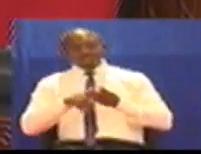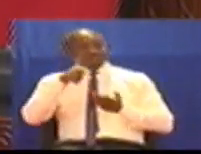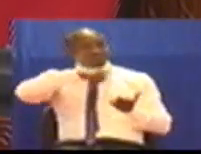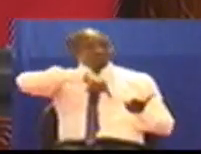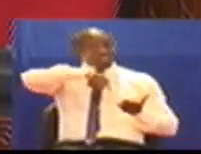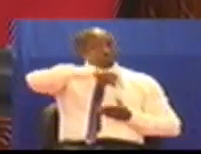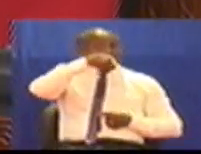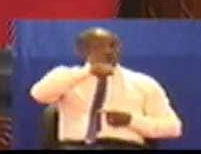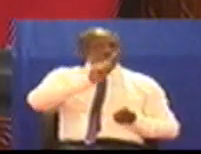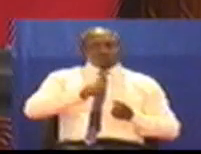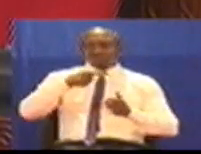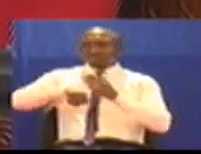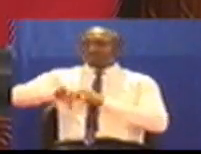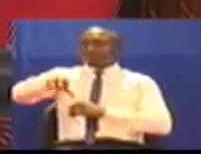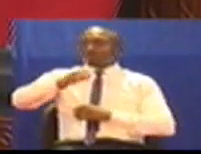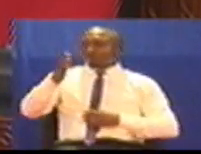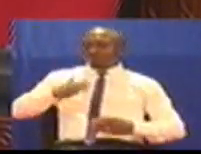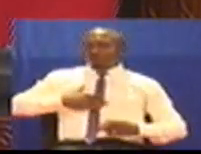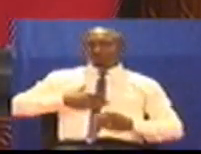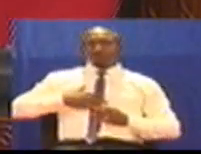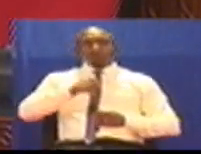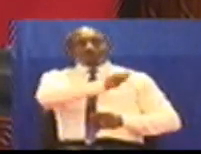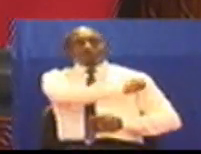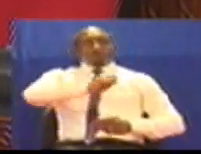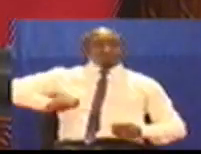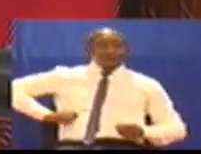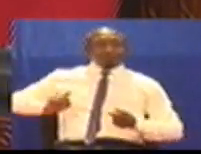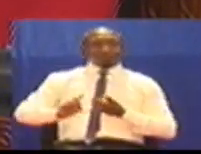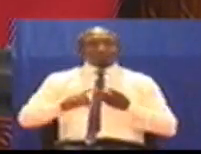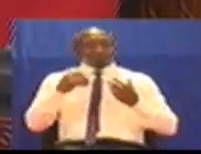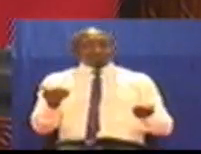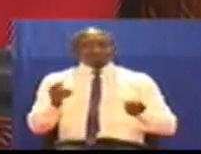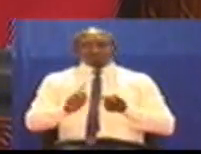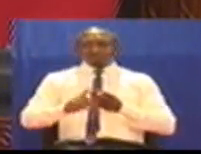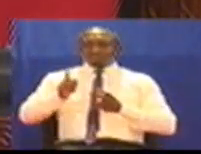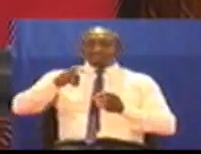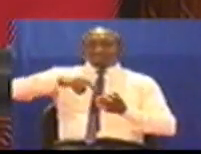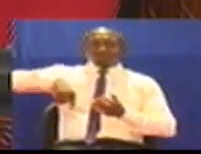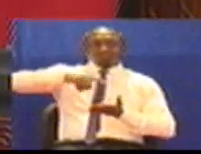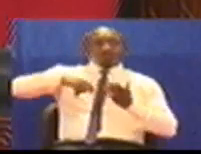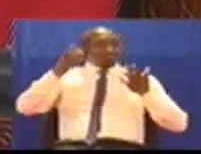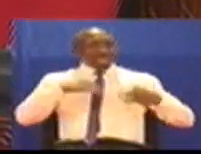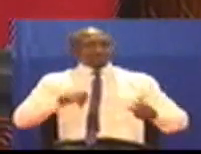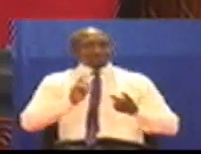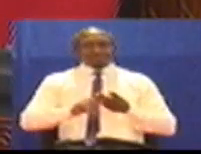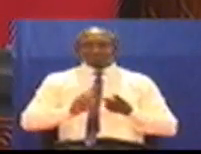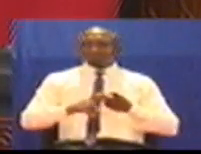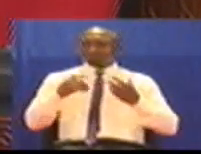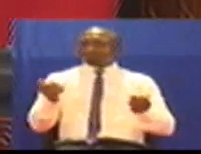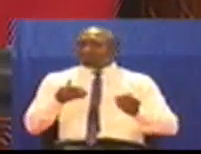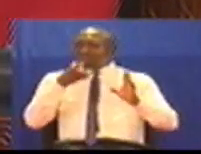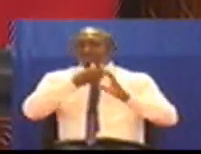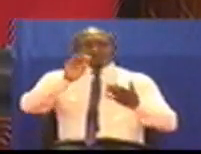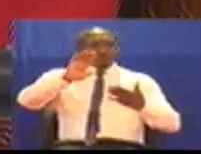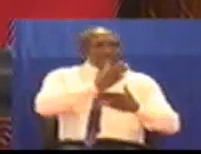ambavyo vipo katika mkoa wangu wa Ruvuma. Tumekarabati baadhi ya vituo vya afya, na nafahamu kwamba lengo la